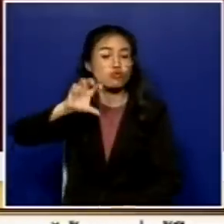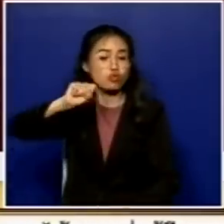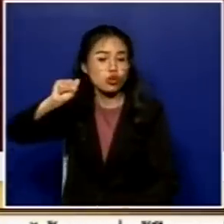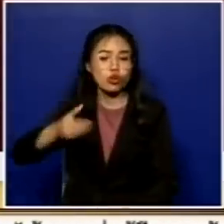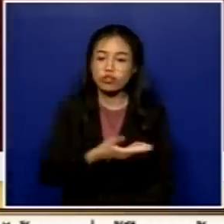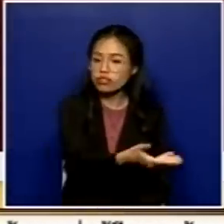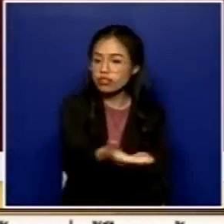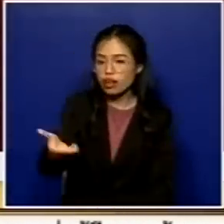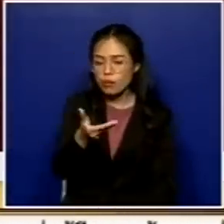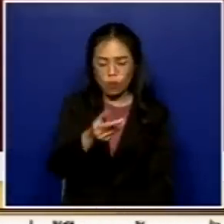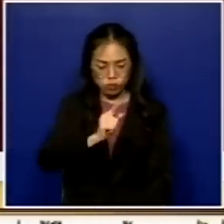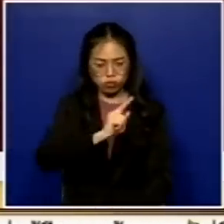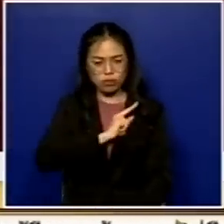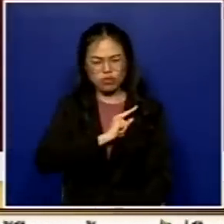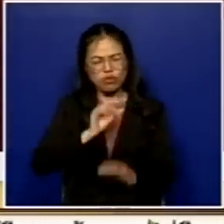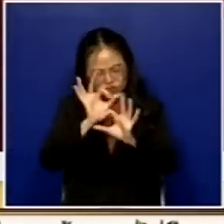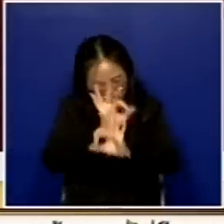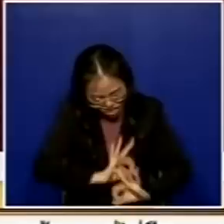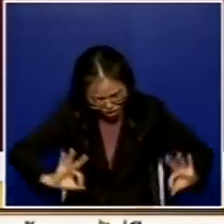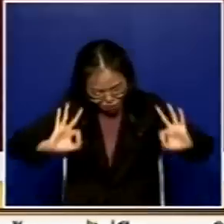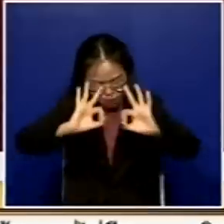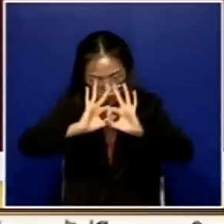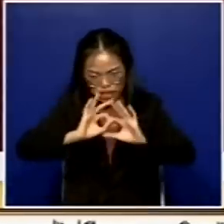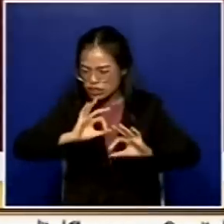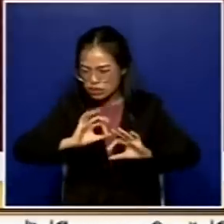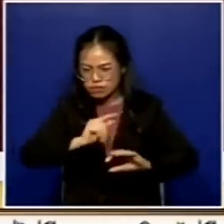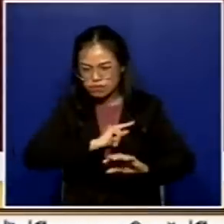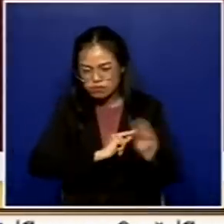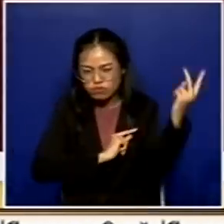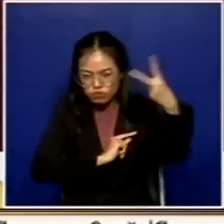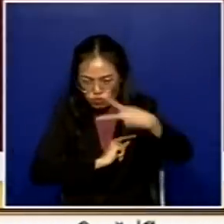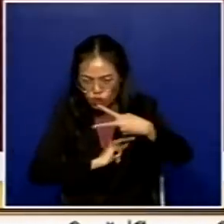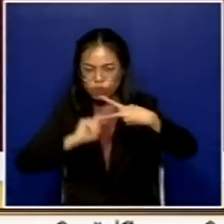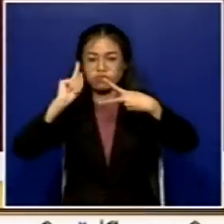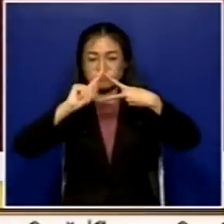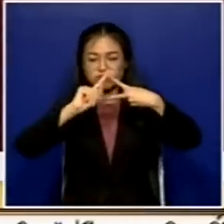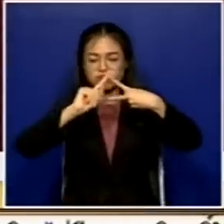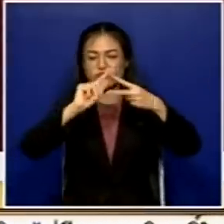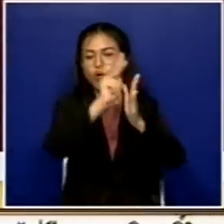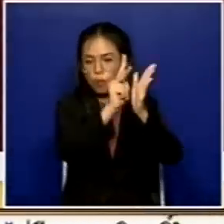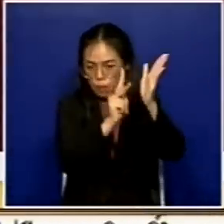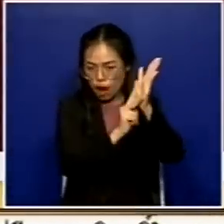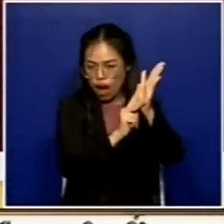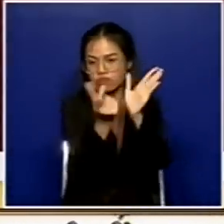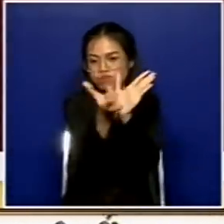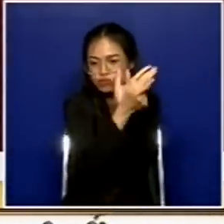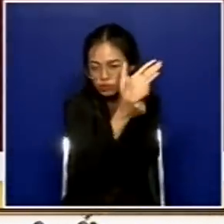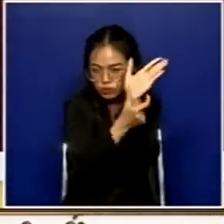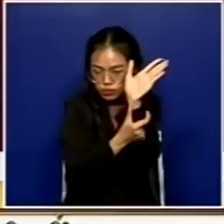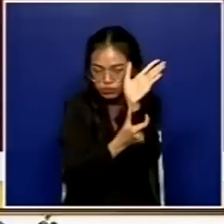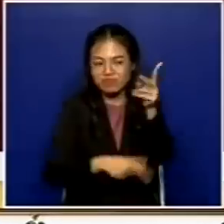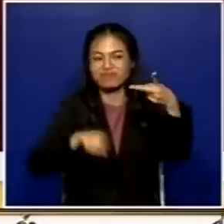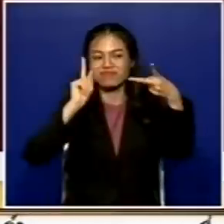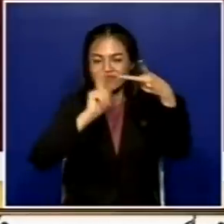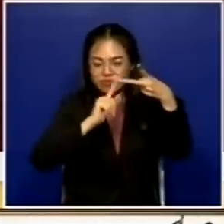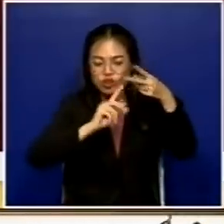สภาษานี้มีหน้าที่สำคัญสองอย่างคือ 1.ออกกฎหมาย และที่ 2.ตรวจสอ